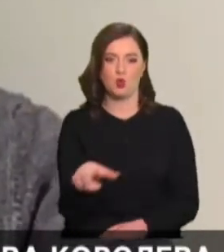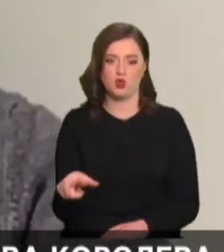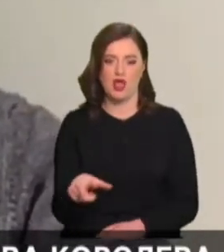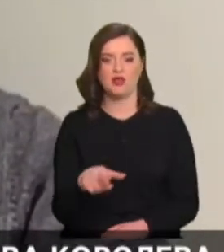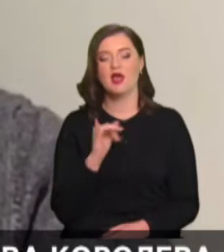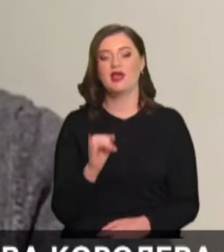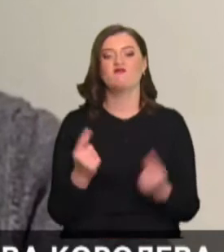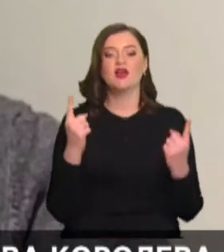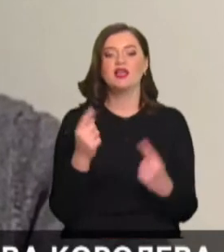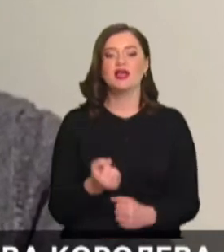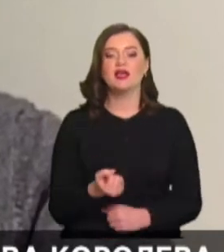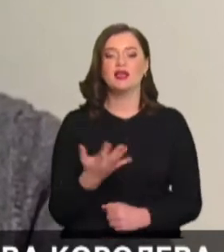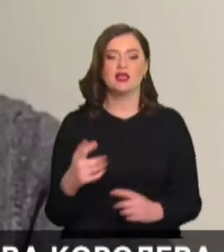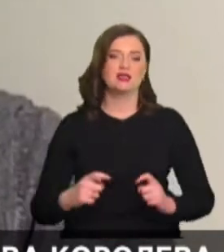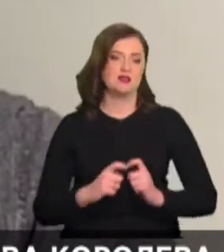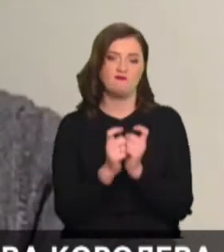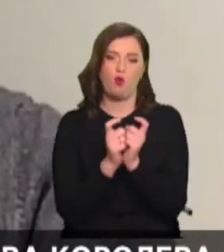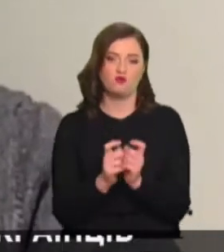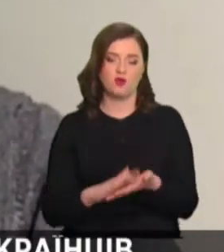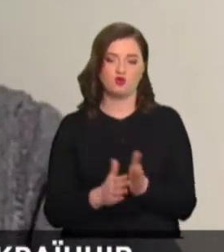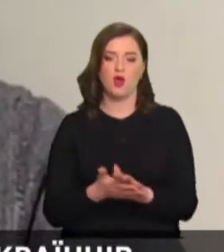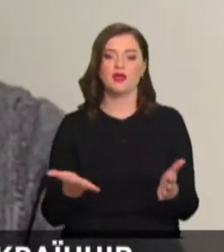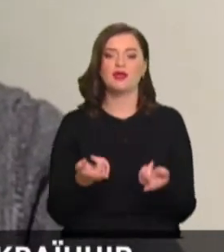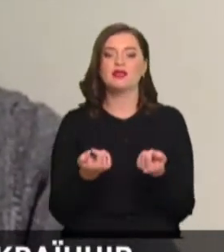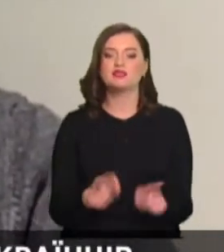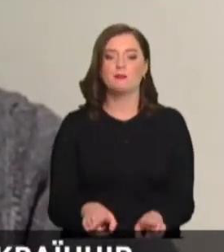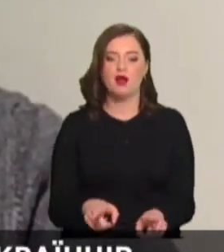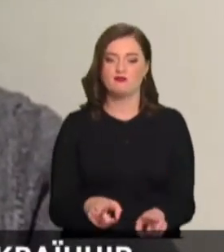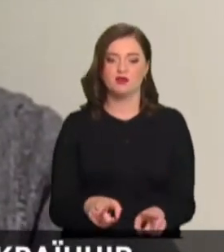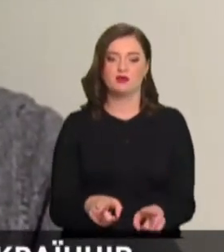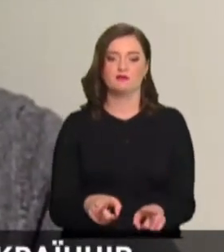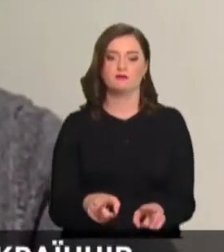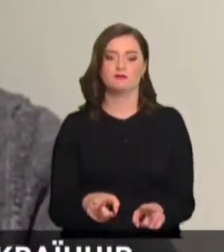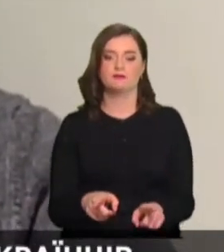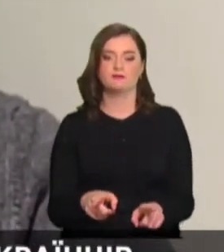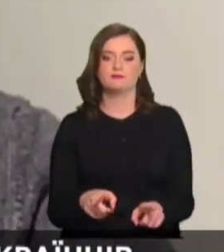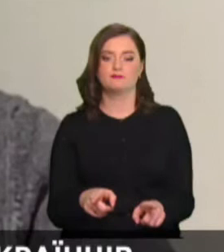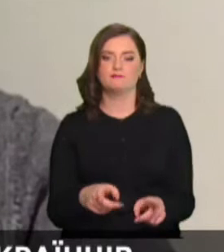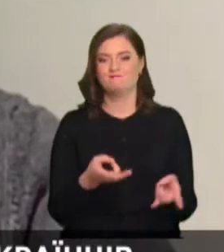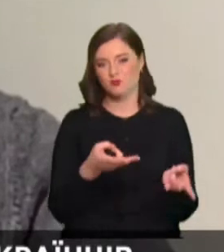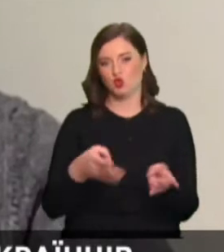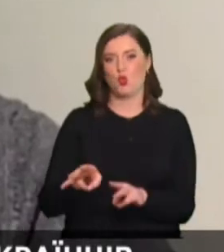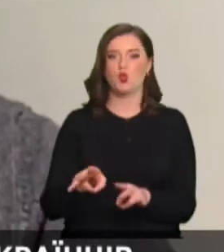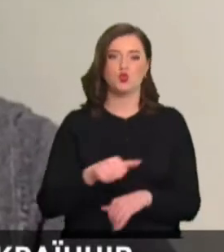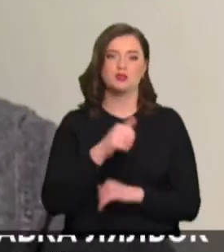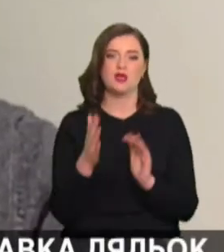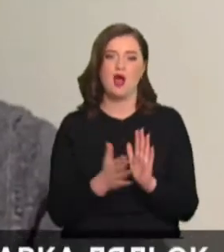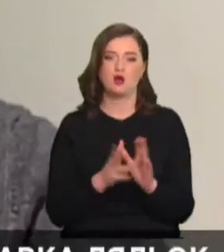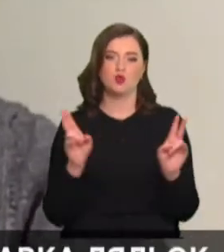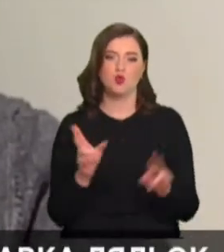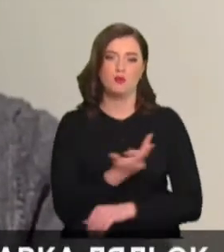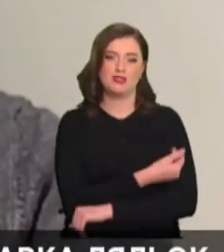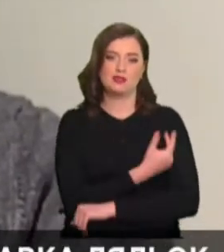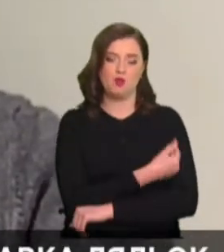надзвичайно велика кількість конфліктних ситуацій, які насправді діють на шкоду загальному принципу